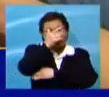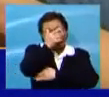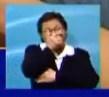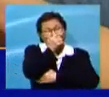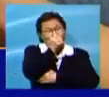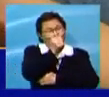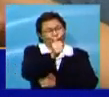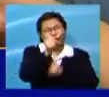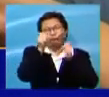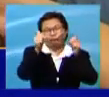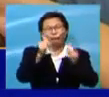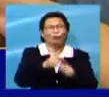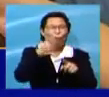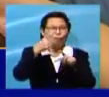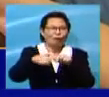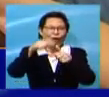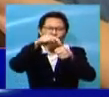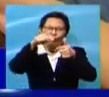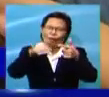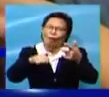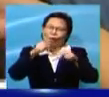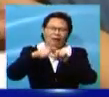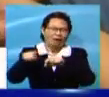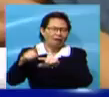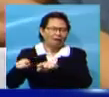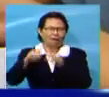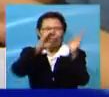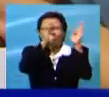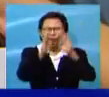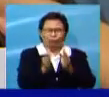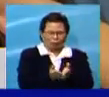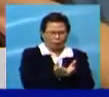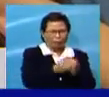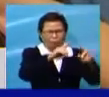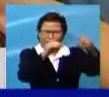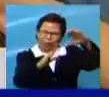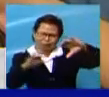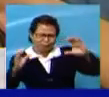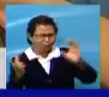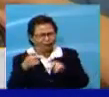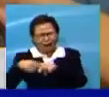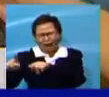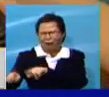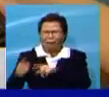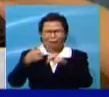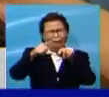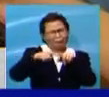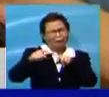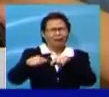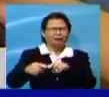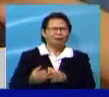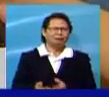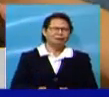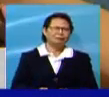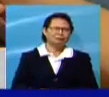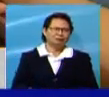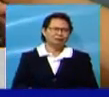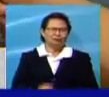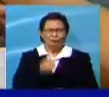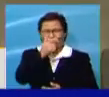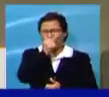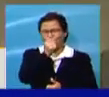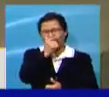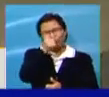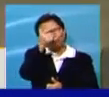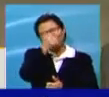Sebab macam-macam bentuk kapal-kapal, lagi segi-segi jentera-jentera ni memang menarik